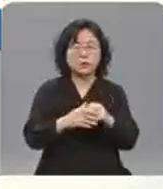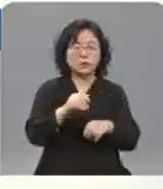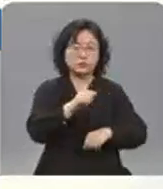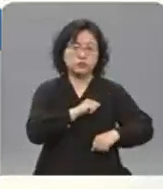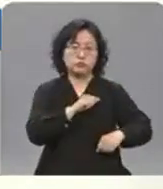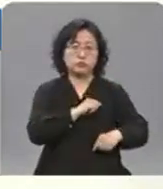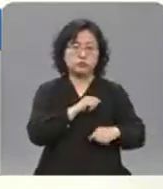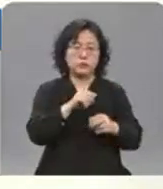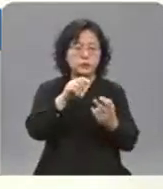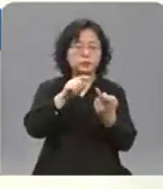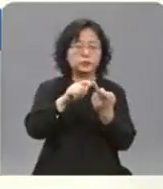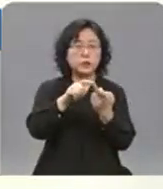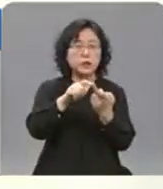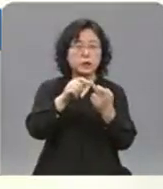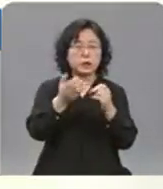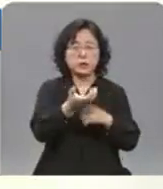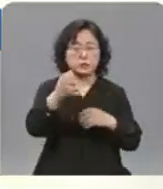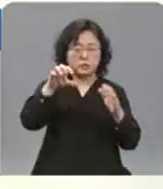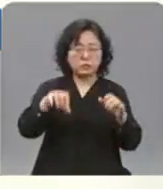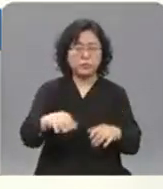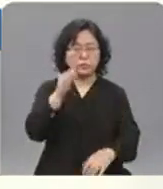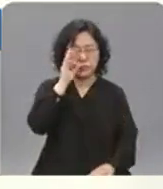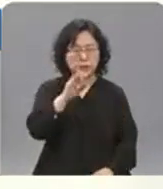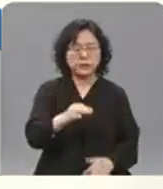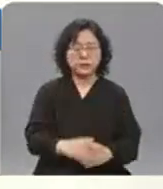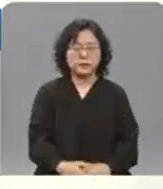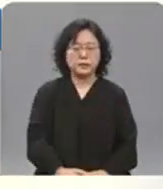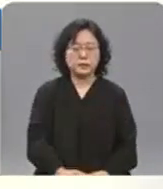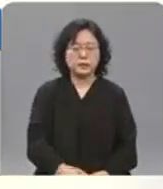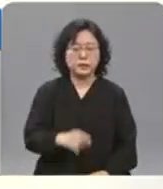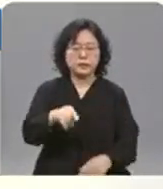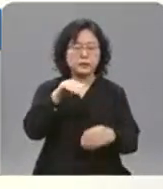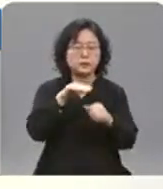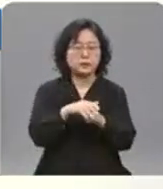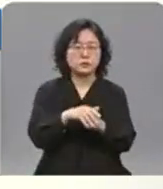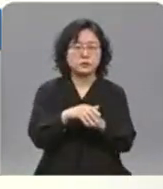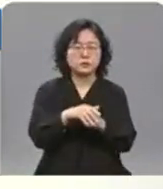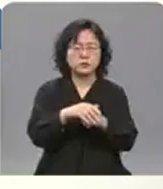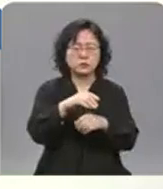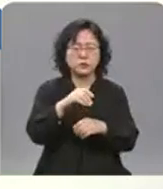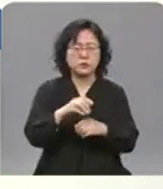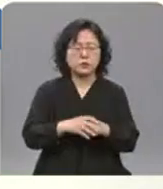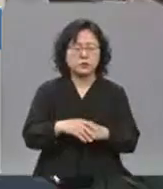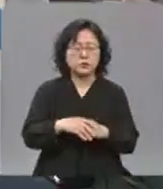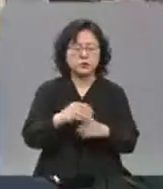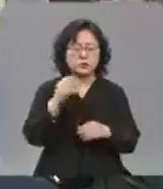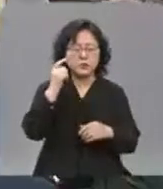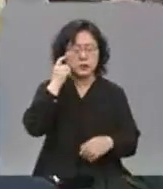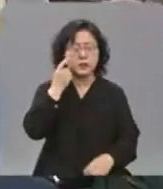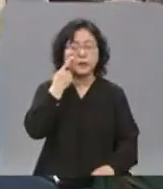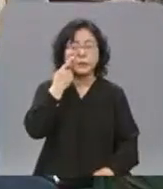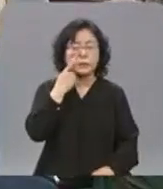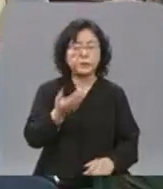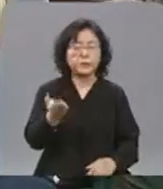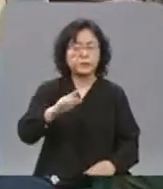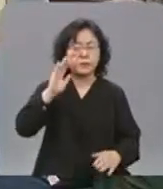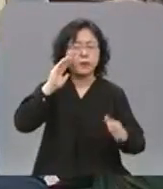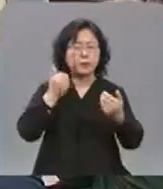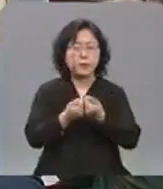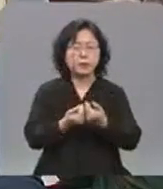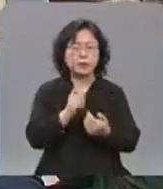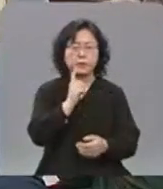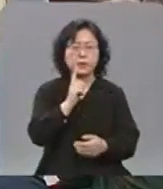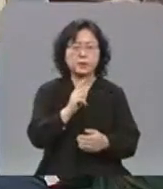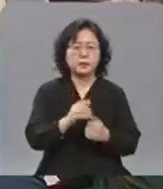군부대 이전지로 가자 이거죠. 그런 식으로 한번 획기적인 발상을 하자는 거죠. 하지만 반대